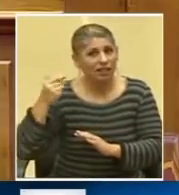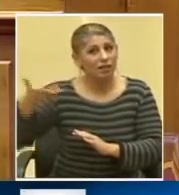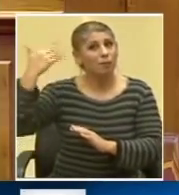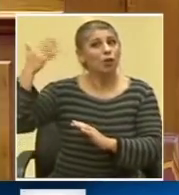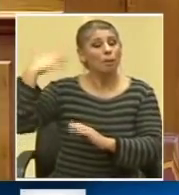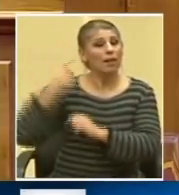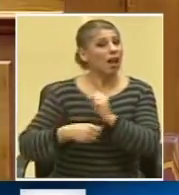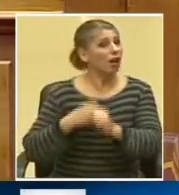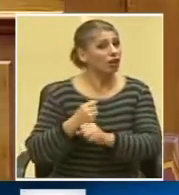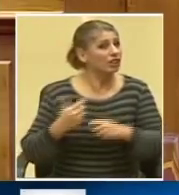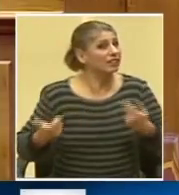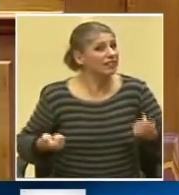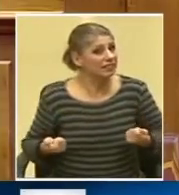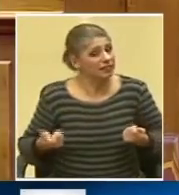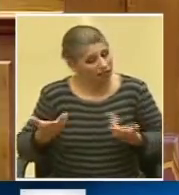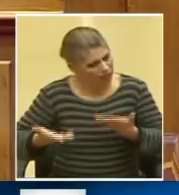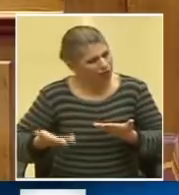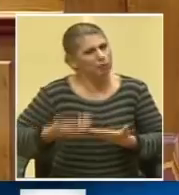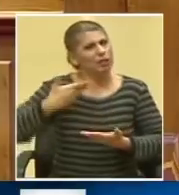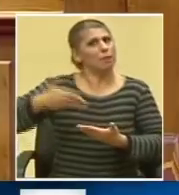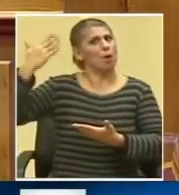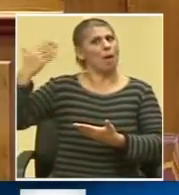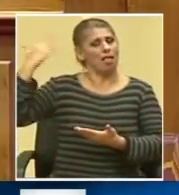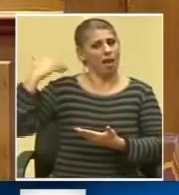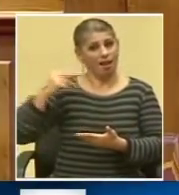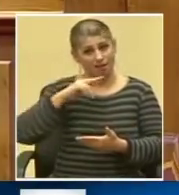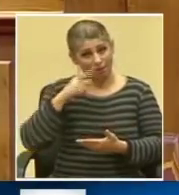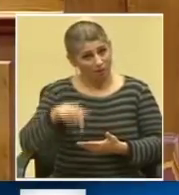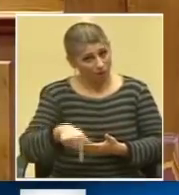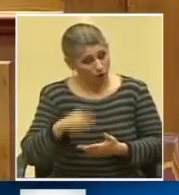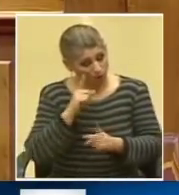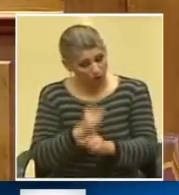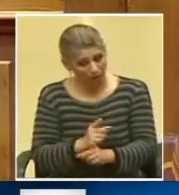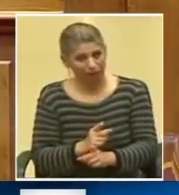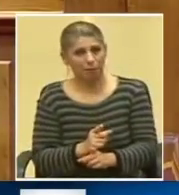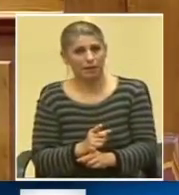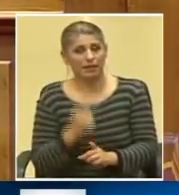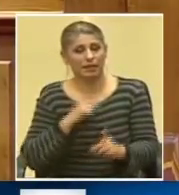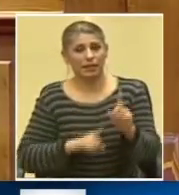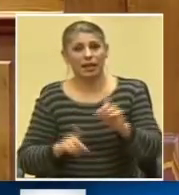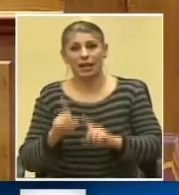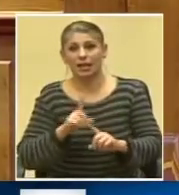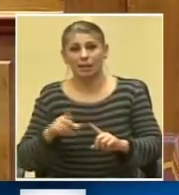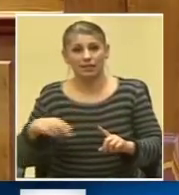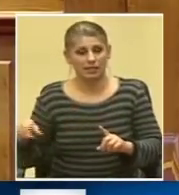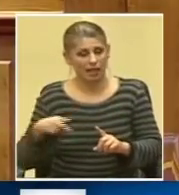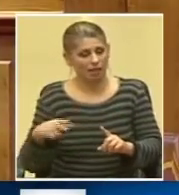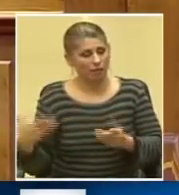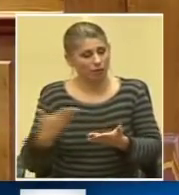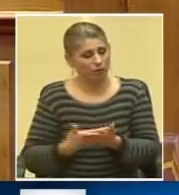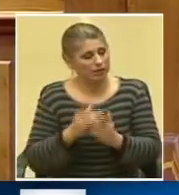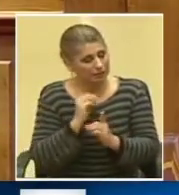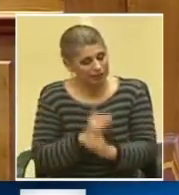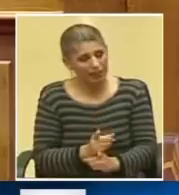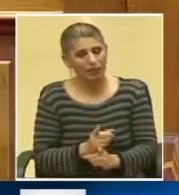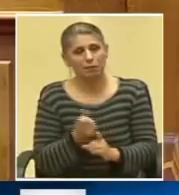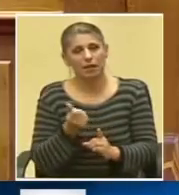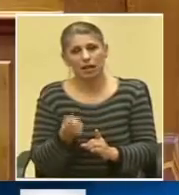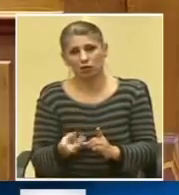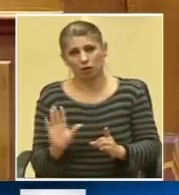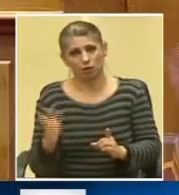Λίγο για να απαντήσουμε σε αυτό και να είμαστε πολύ συγκεκριμένοι, και επειδή κάποιοι συνάδελφοι ζήτησαν και συγκεκριμένα νούμερα, εγώ με